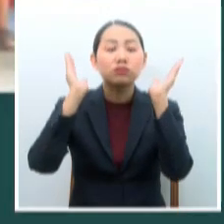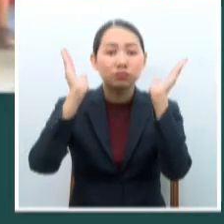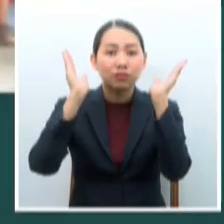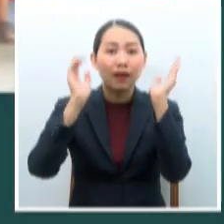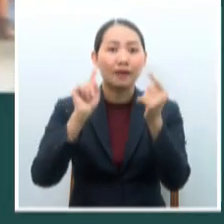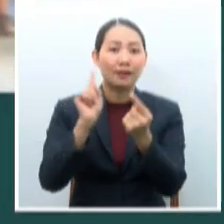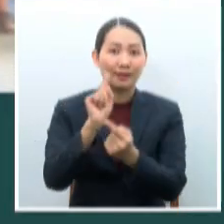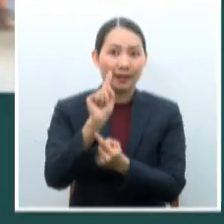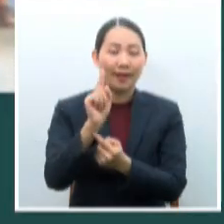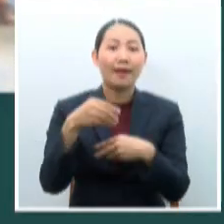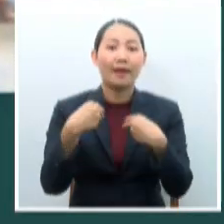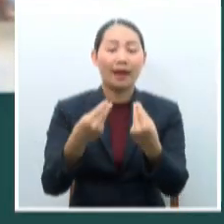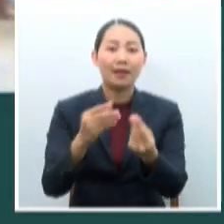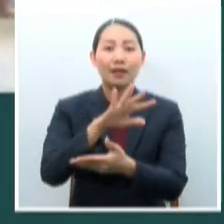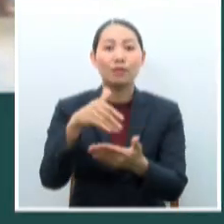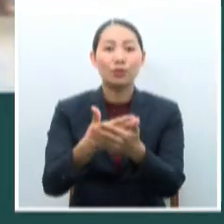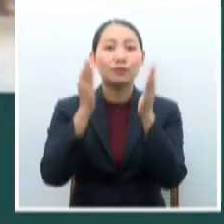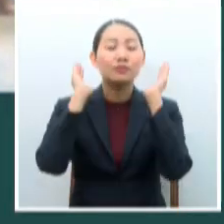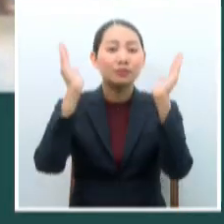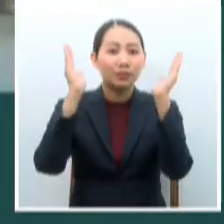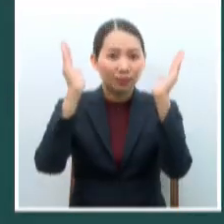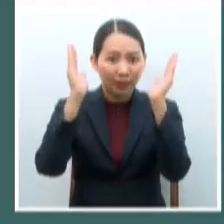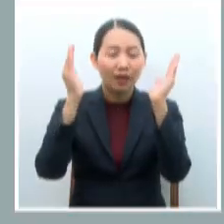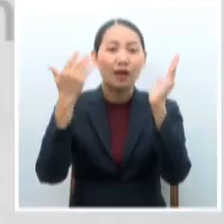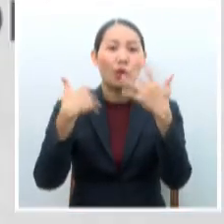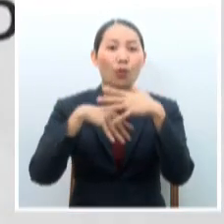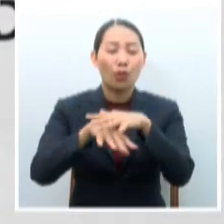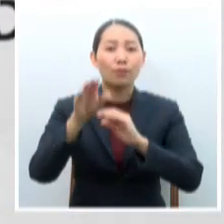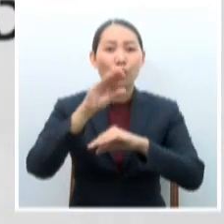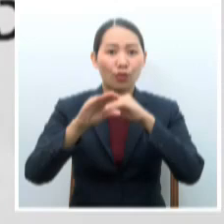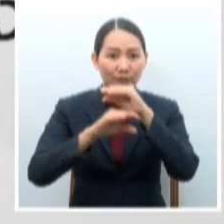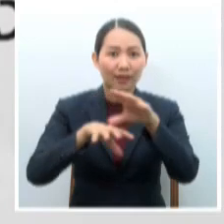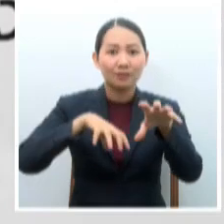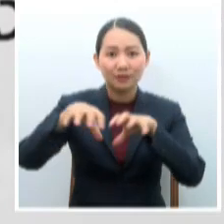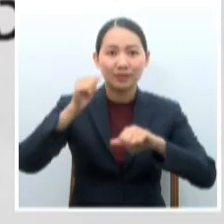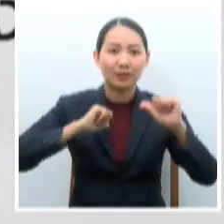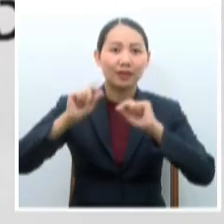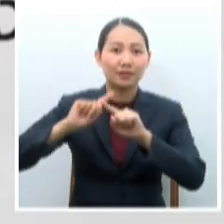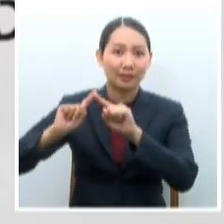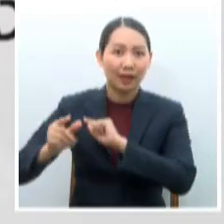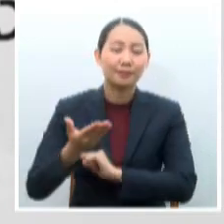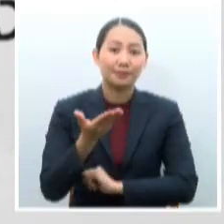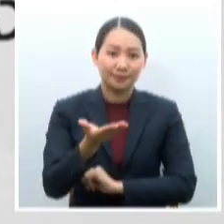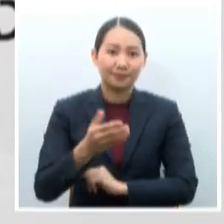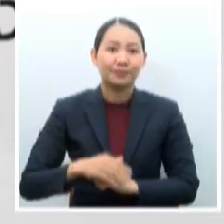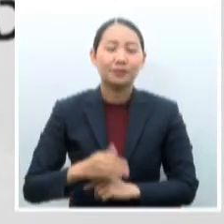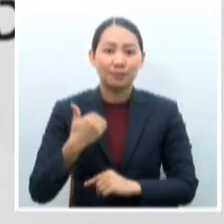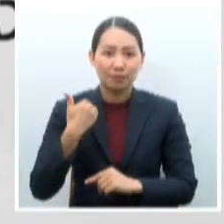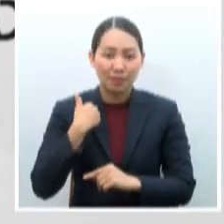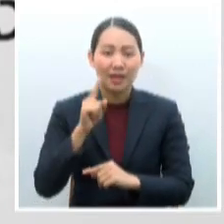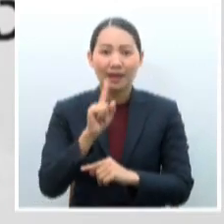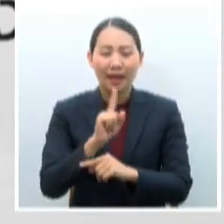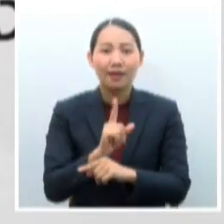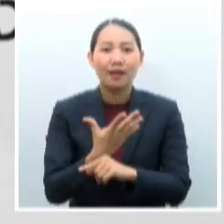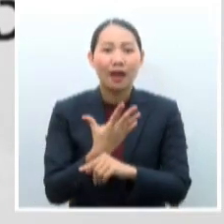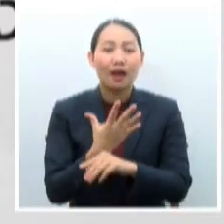กาลหุ่นเงาโลกจังหวัดเพชรบุรี2. ร่วมแสดงในงานเทศกาลศิลปะแห่งกรุงเทพ